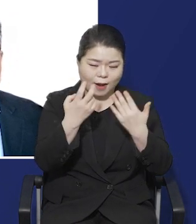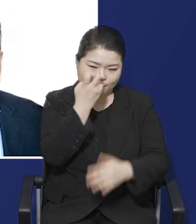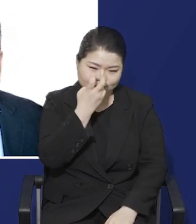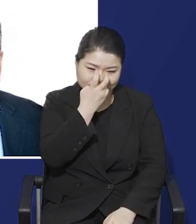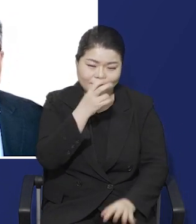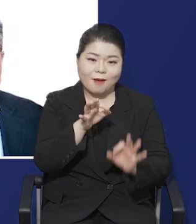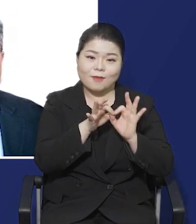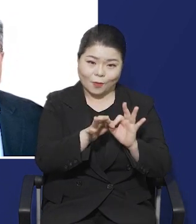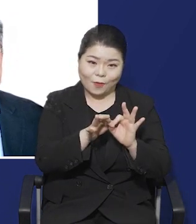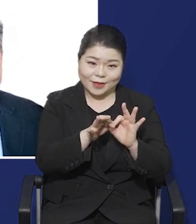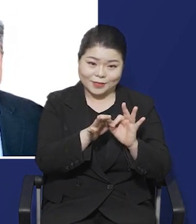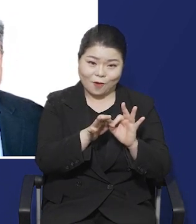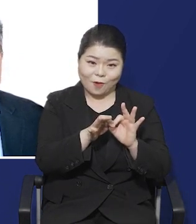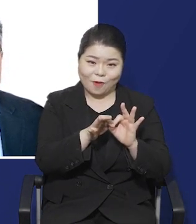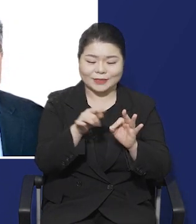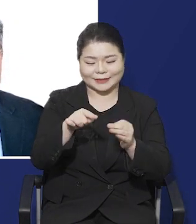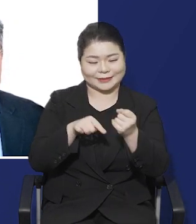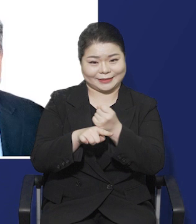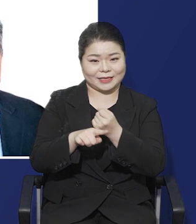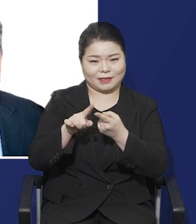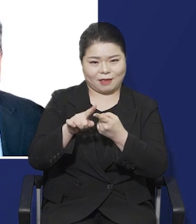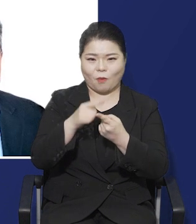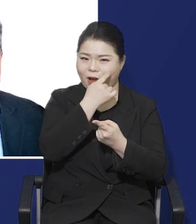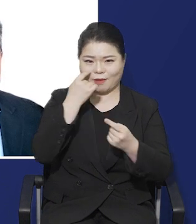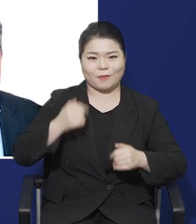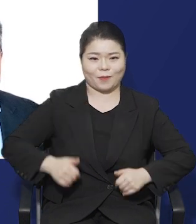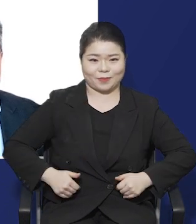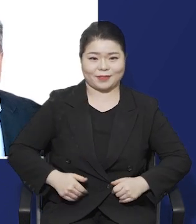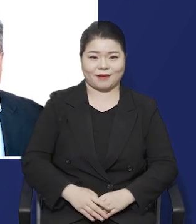통한 사업 포지션에 대한 정의를 내려야 합니다.